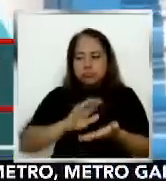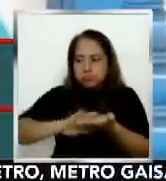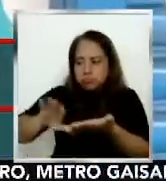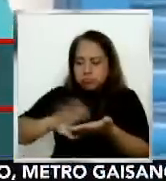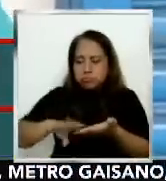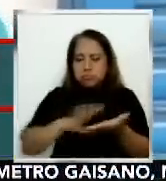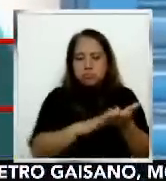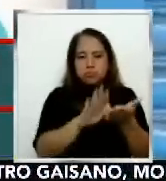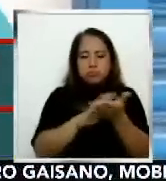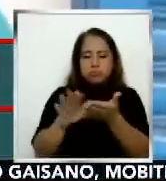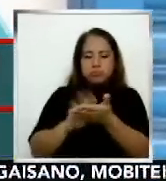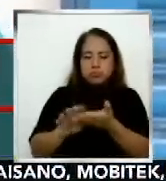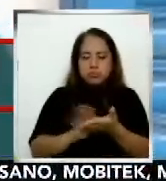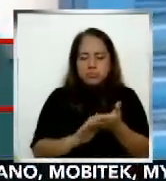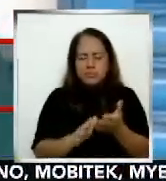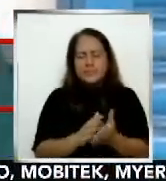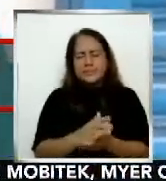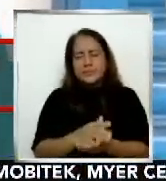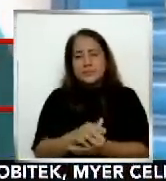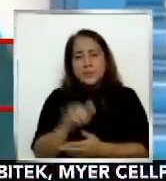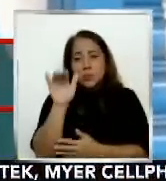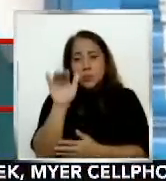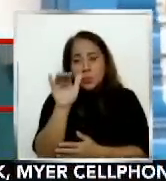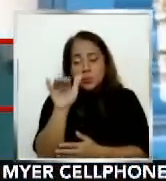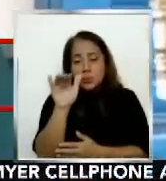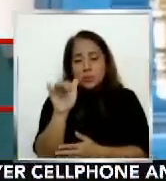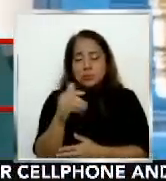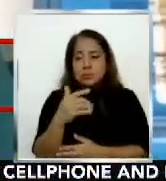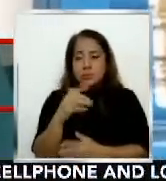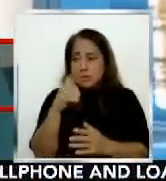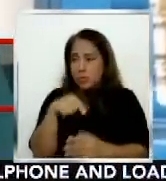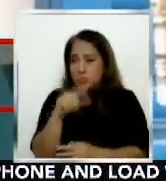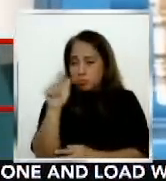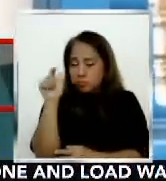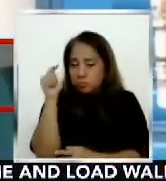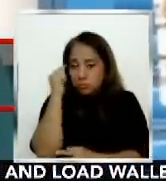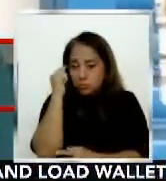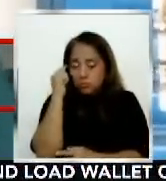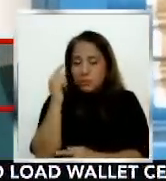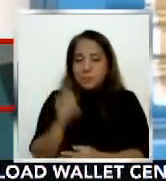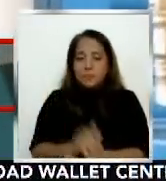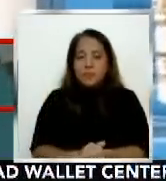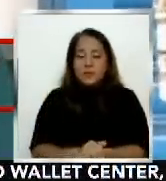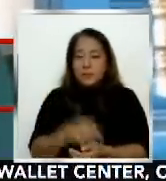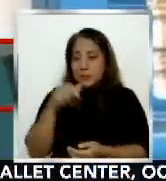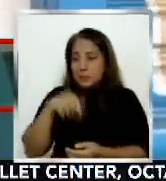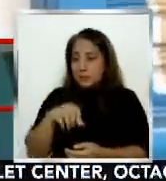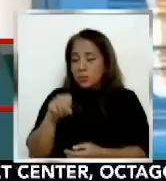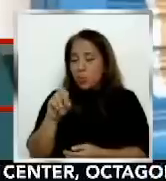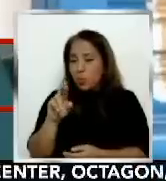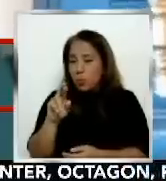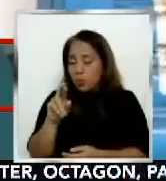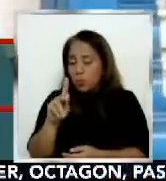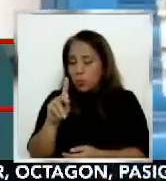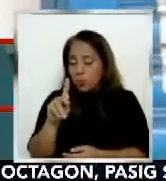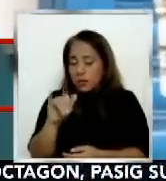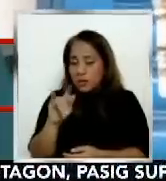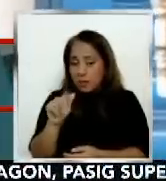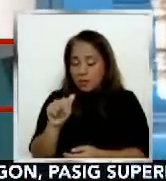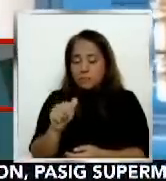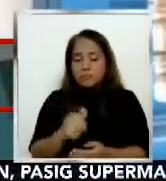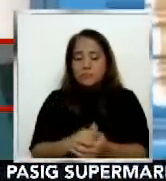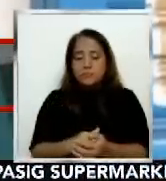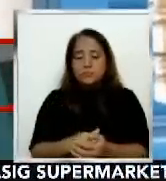Ang panawagan ng tayo nato sa aning gobyerno sa ini sa Oroquieta na matagaan